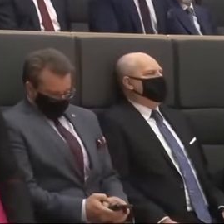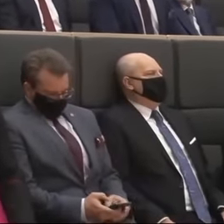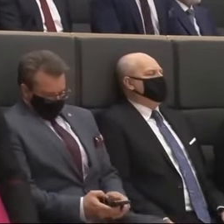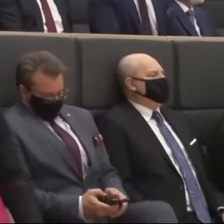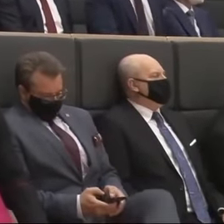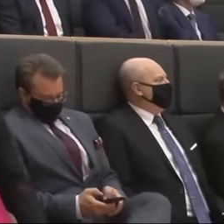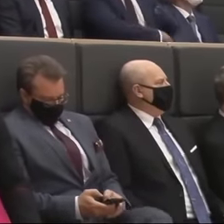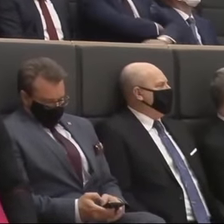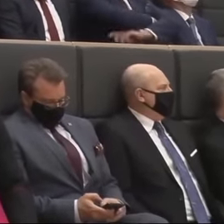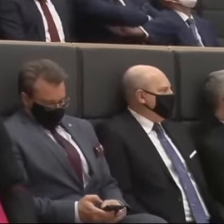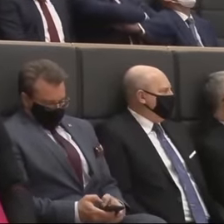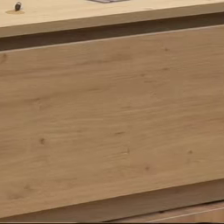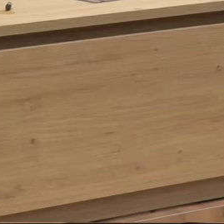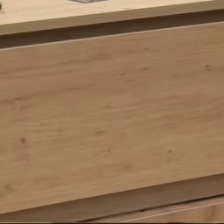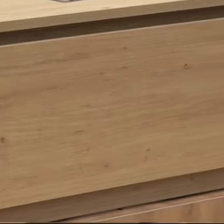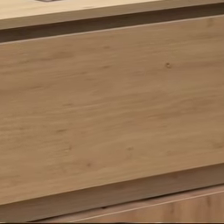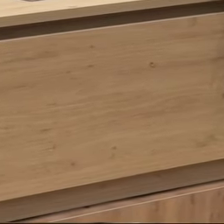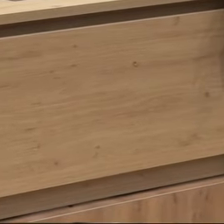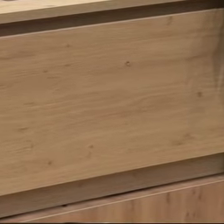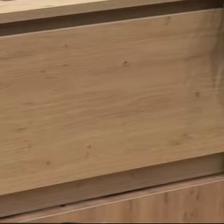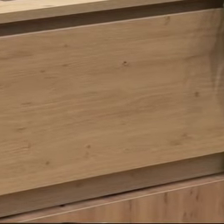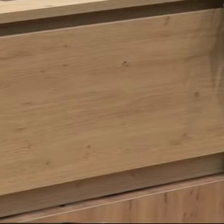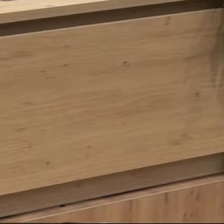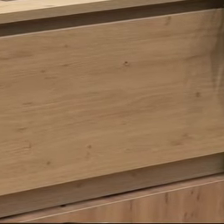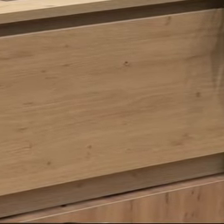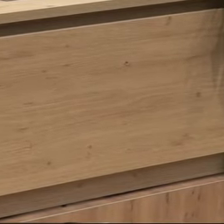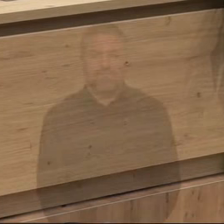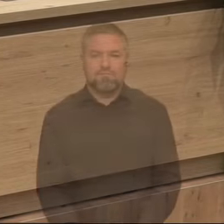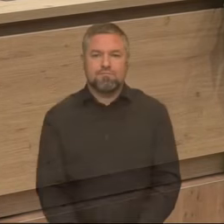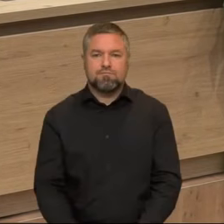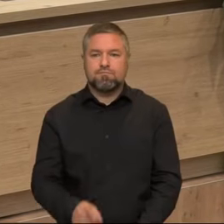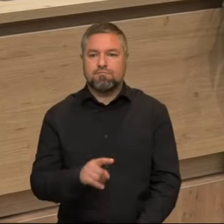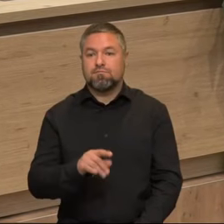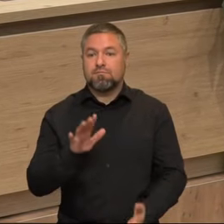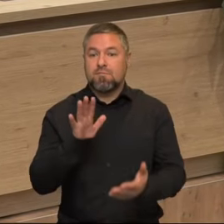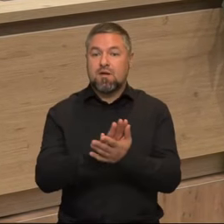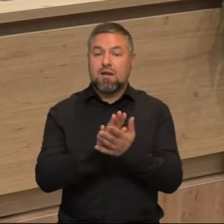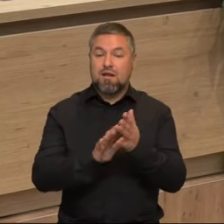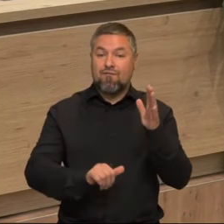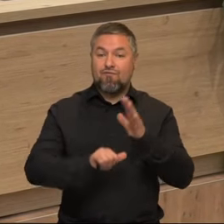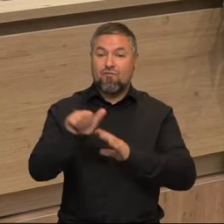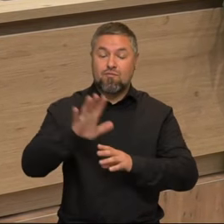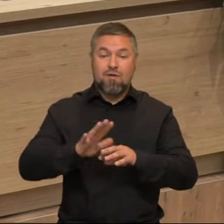Proszę Państwa, jak już wspominałem, dzisiejszy wykład ma charakter wyjątkowy.